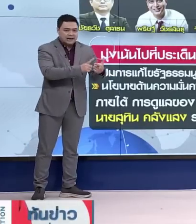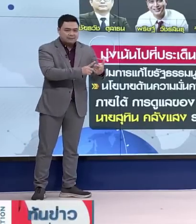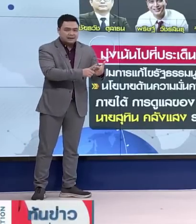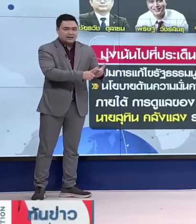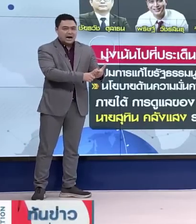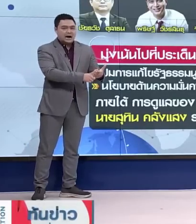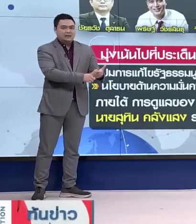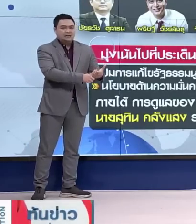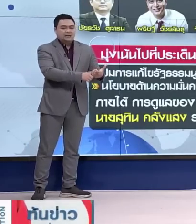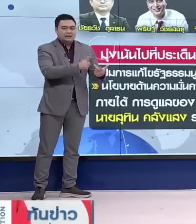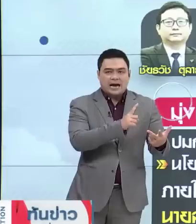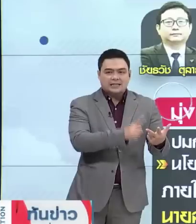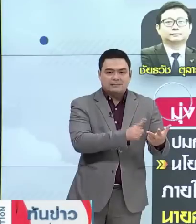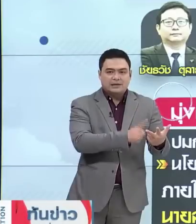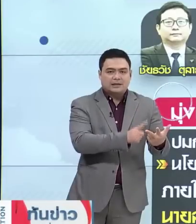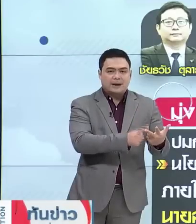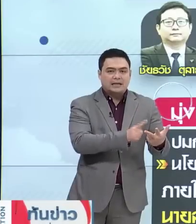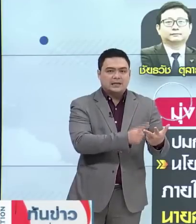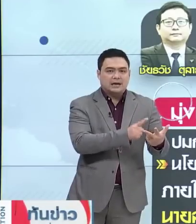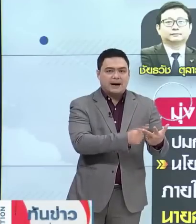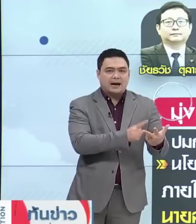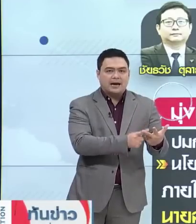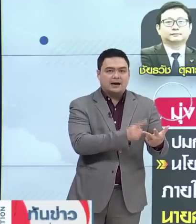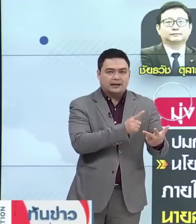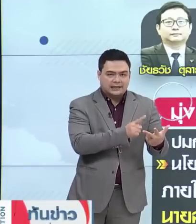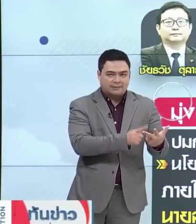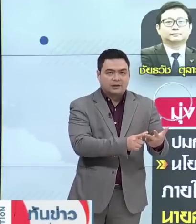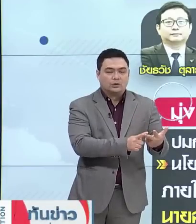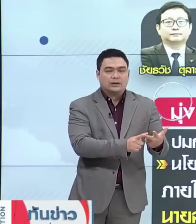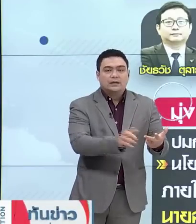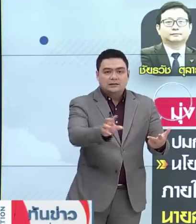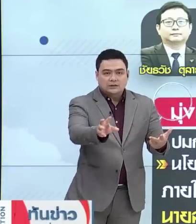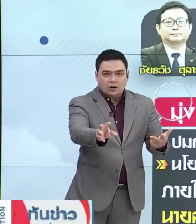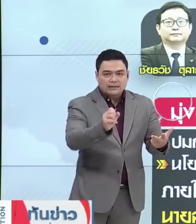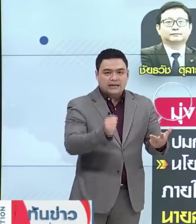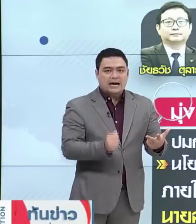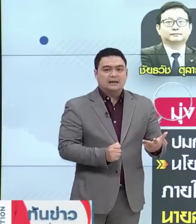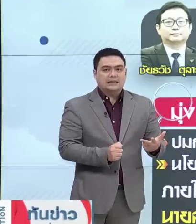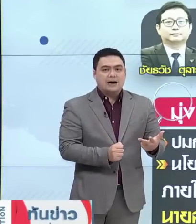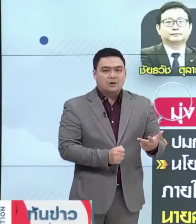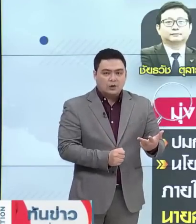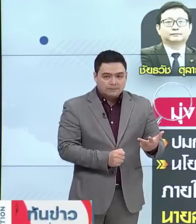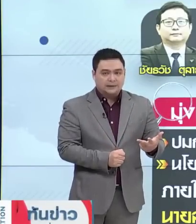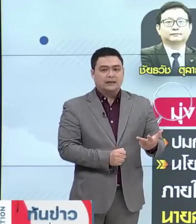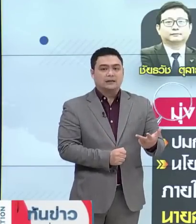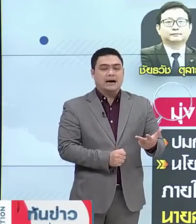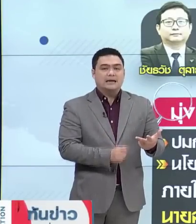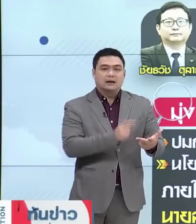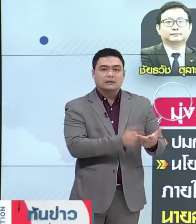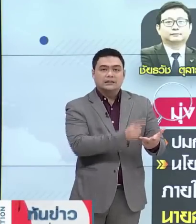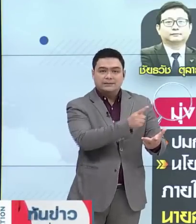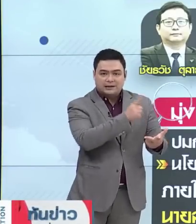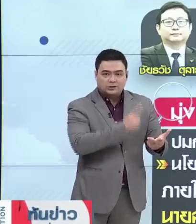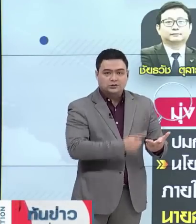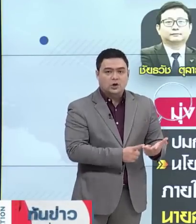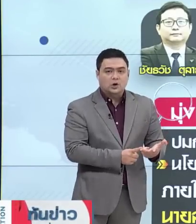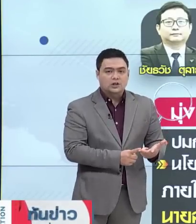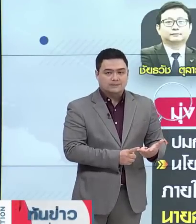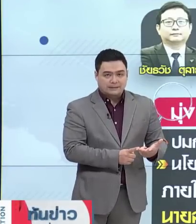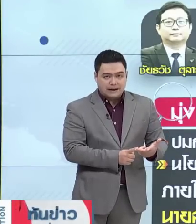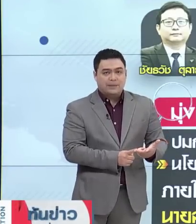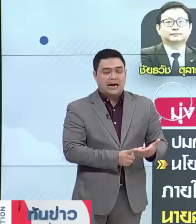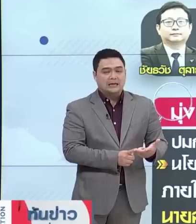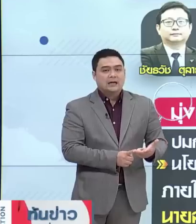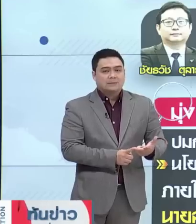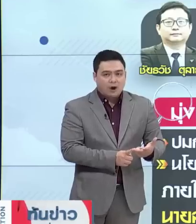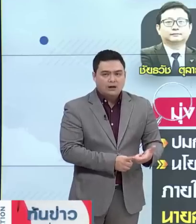แก้เป็นรายมาตราถ้าจะมีสมาชิกสภาร่างรัฐธรรมนูญจะต้องมาจากการเลือกตั้ง 100% หรือไม่หรือที่มาสสร